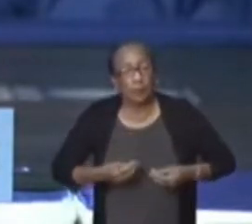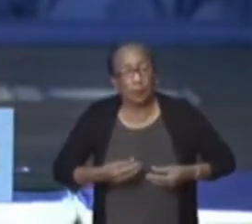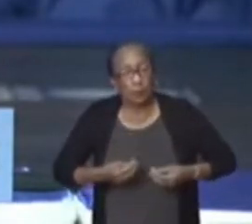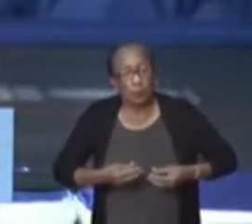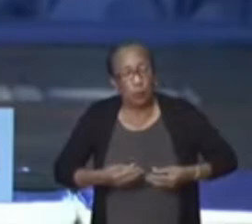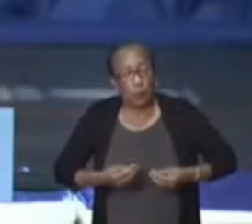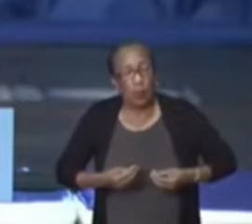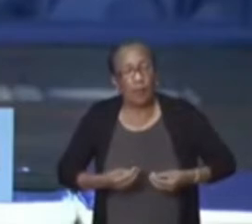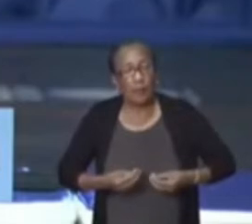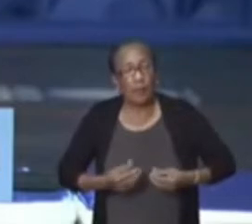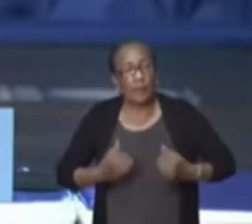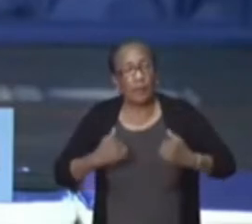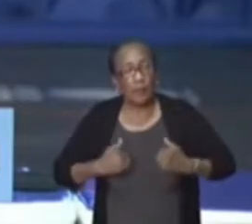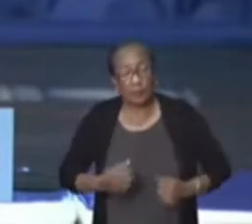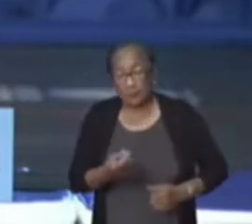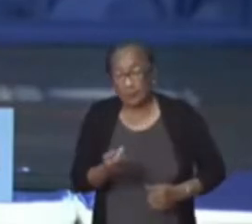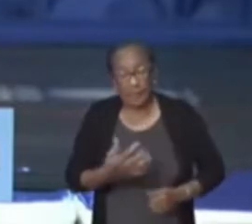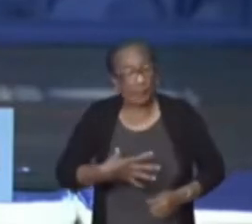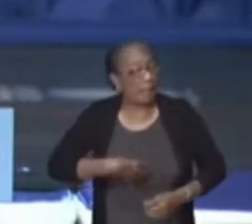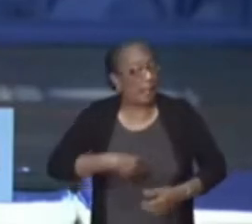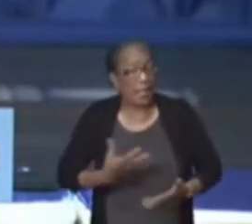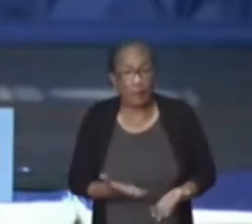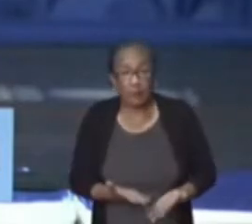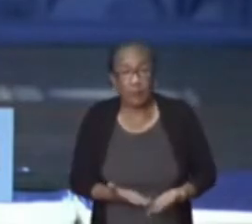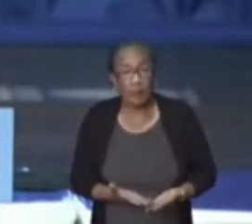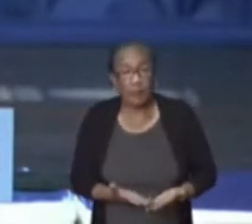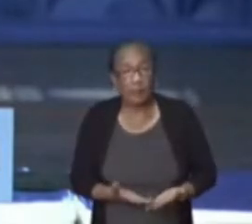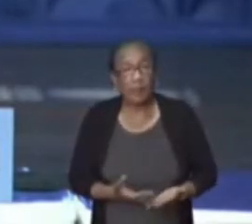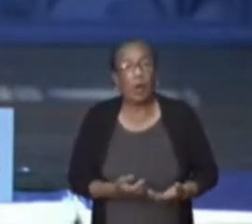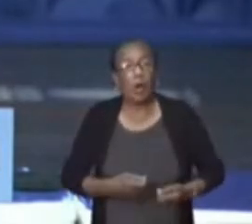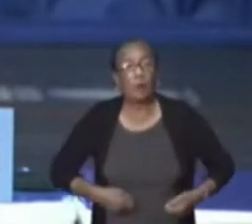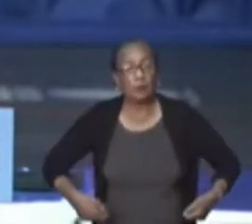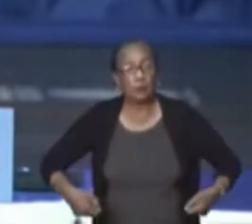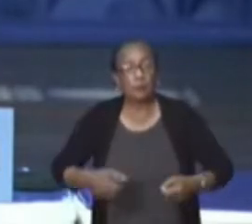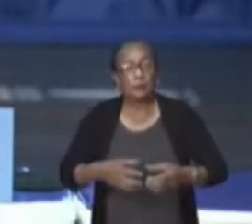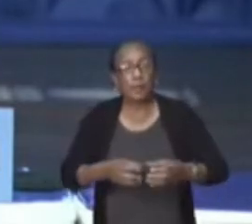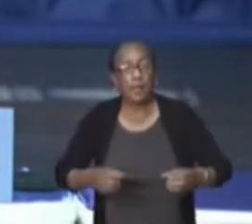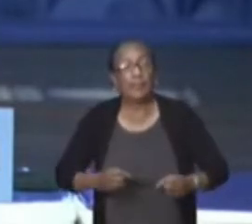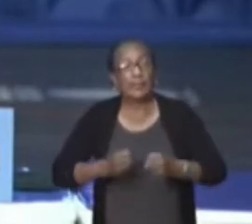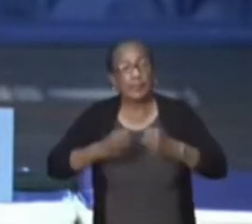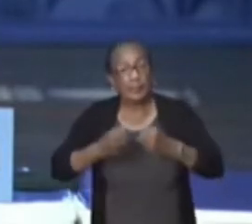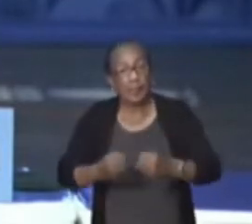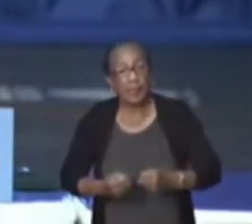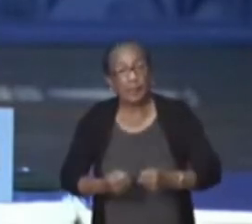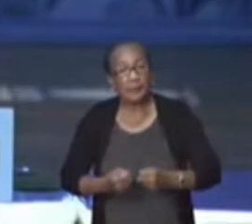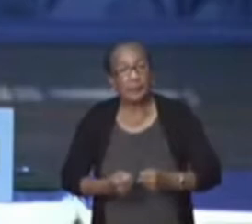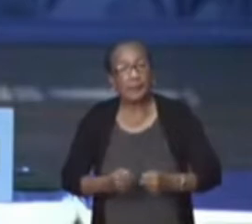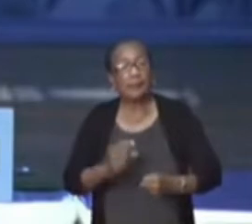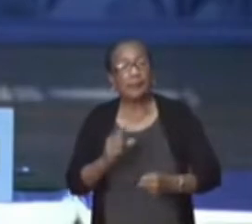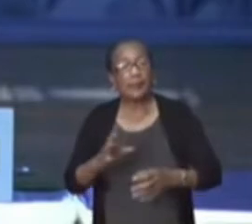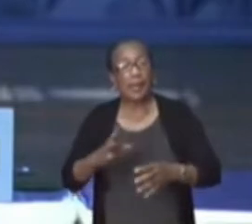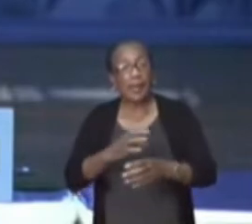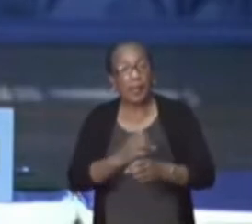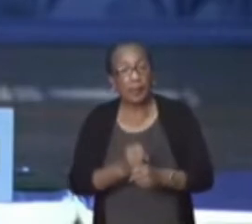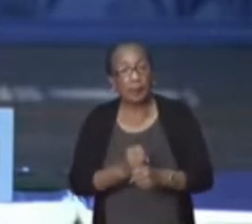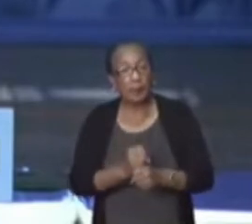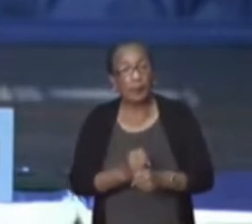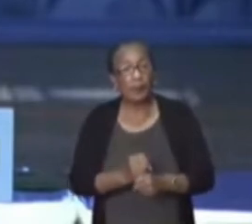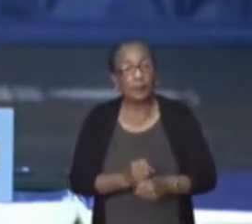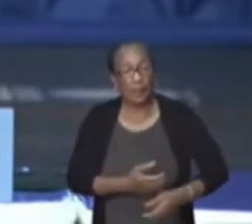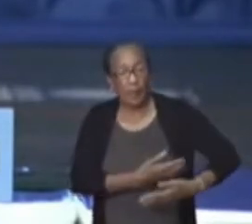moeders met een medische indicatie of een sociale indicatie er vanuit de overheid